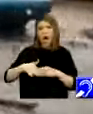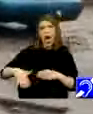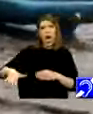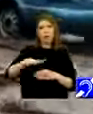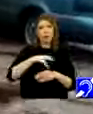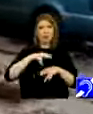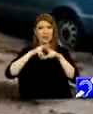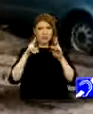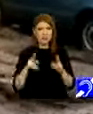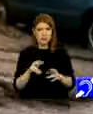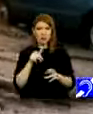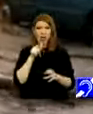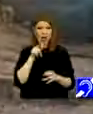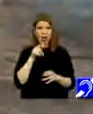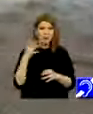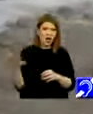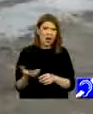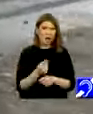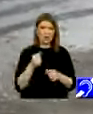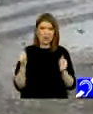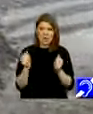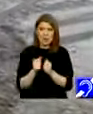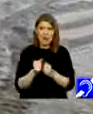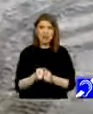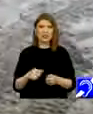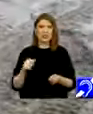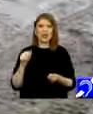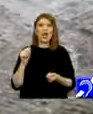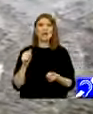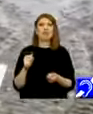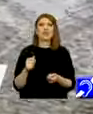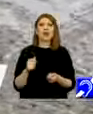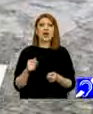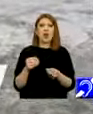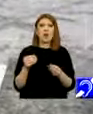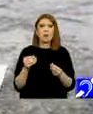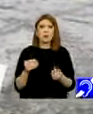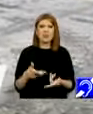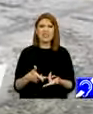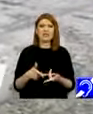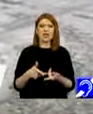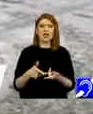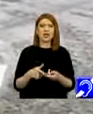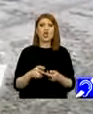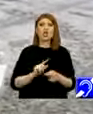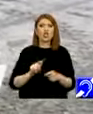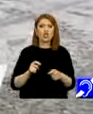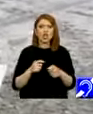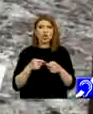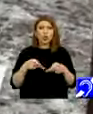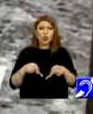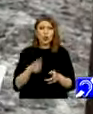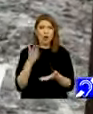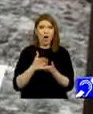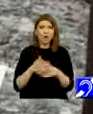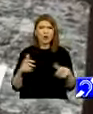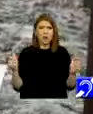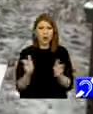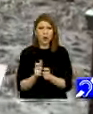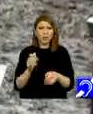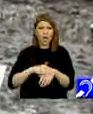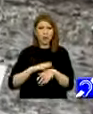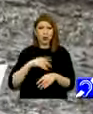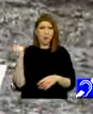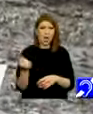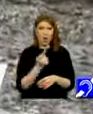cult. Șuvoaiele au dislocat nămol, pietri și lemne. Drumul care duce spre schitul mănăstirii a fost blocat aproape o oră. De altfel, zeci